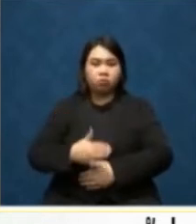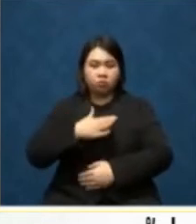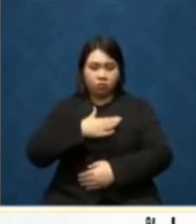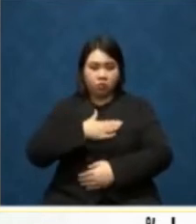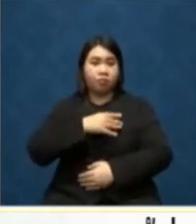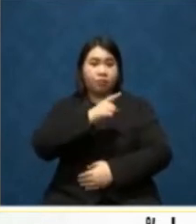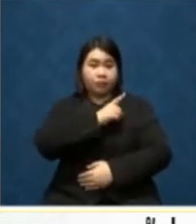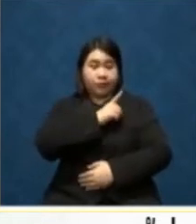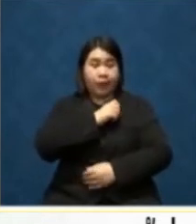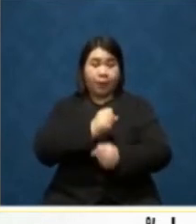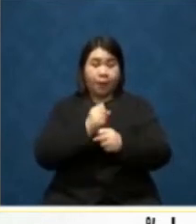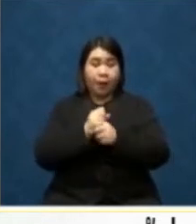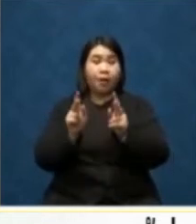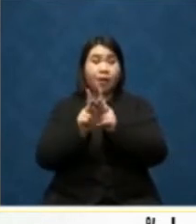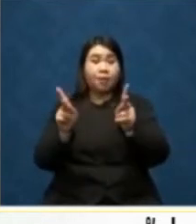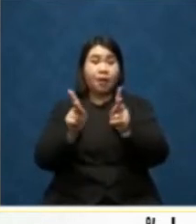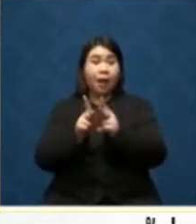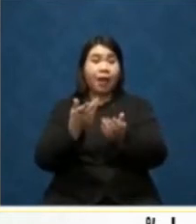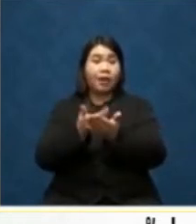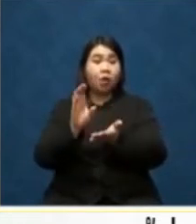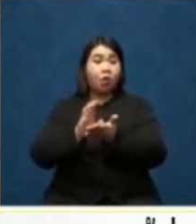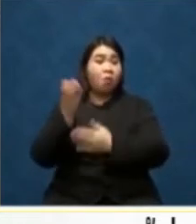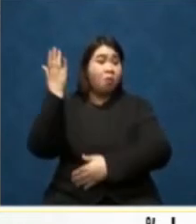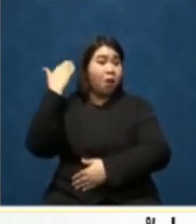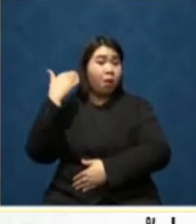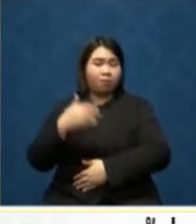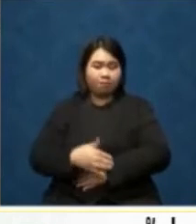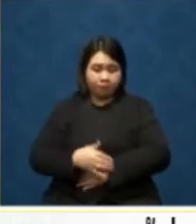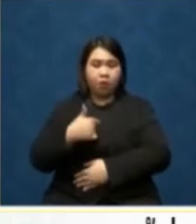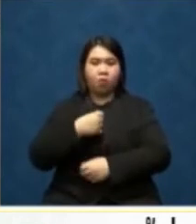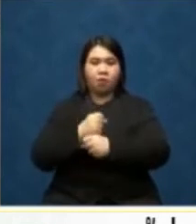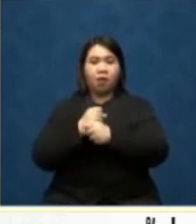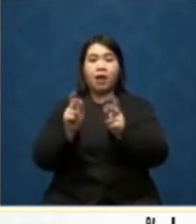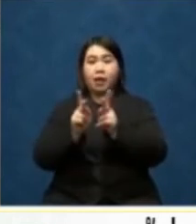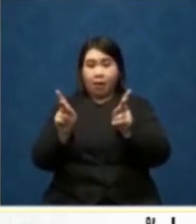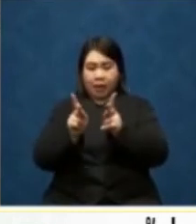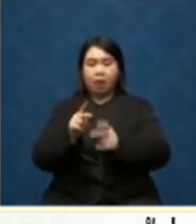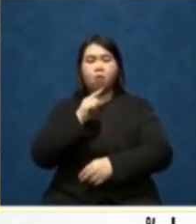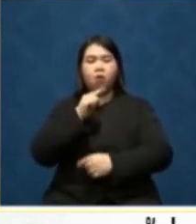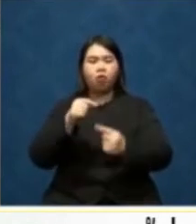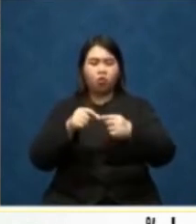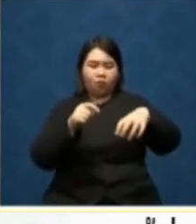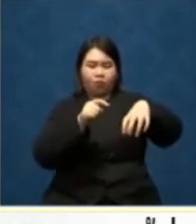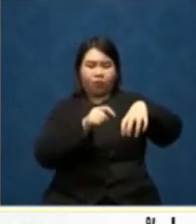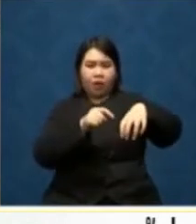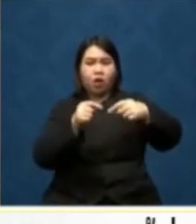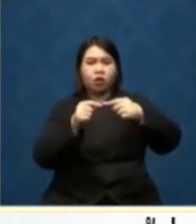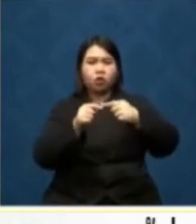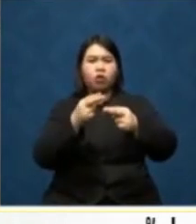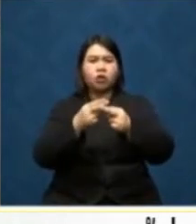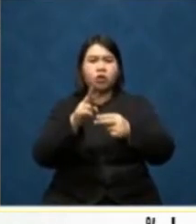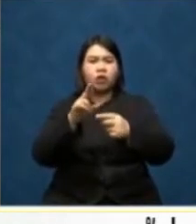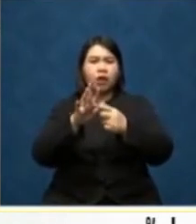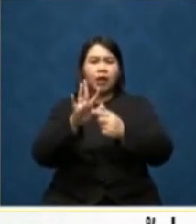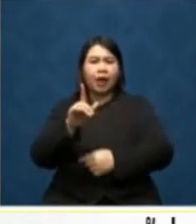ทเีคั Belt prendsานที่ผมเป็ผู้แทรรฐสดรร้็เคยเป็กรโิการงกประมาณนี้เมื่อย้ไปดูครับในส่ว